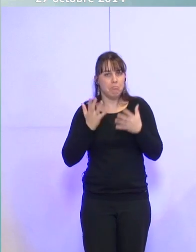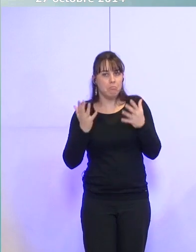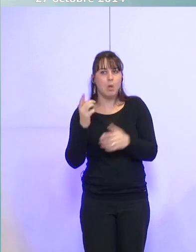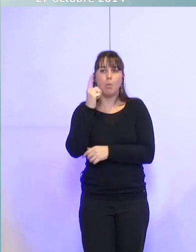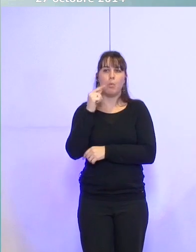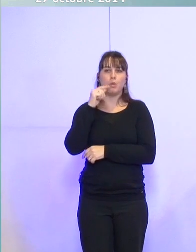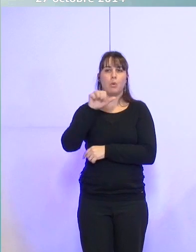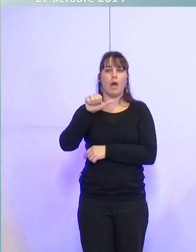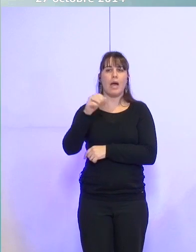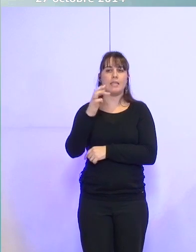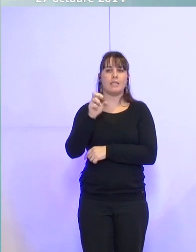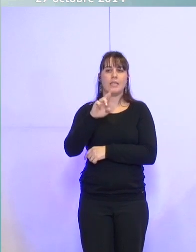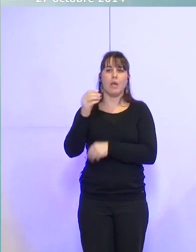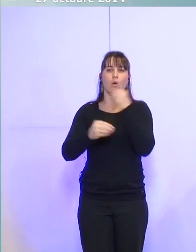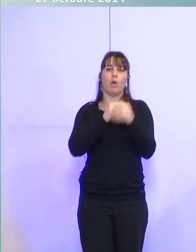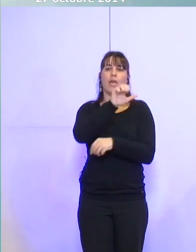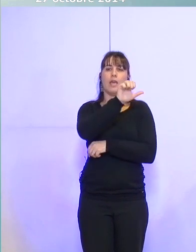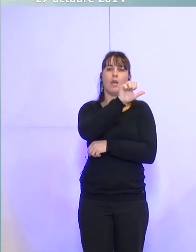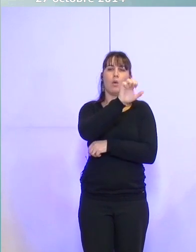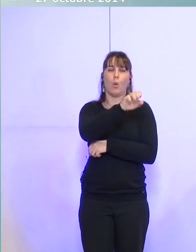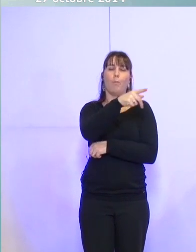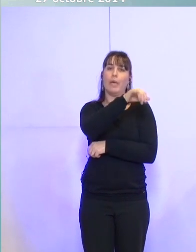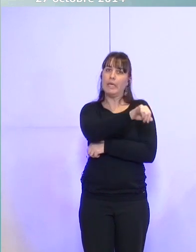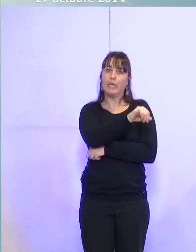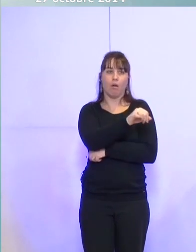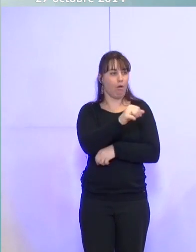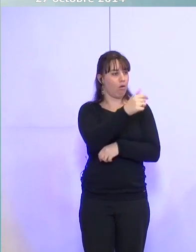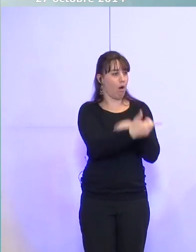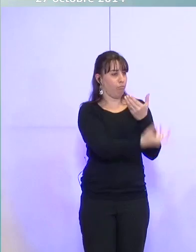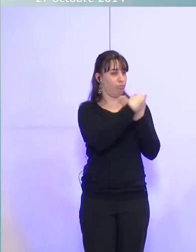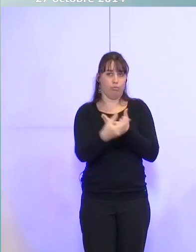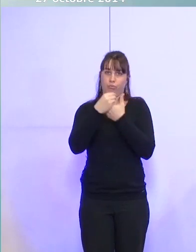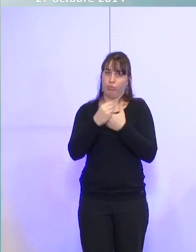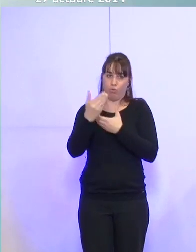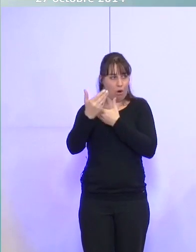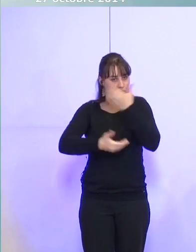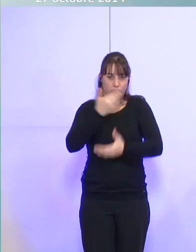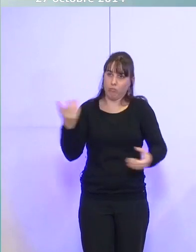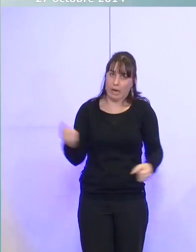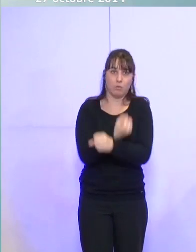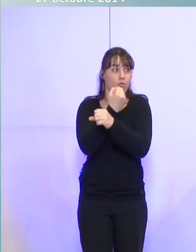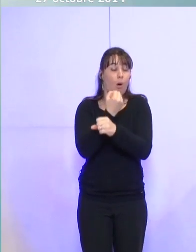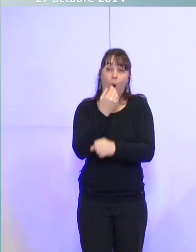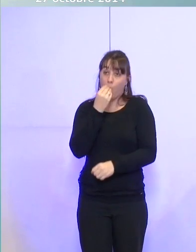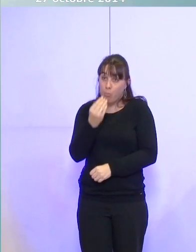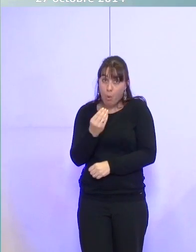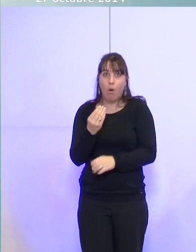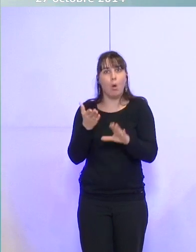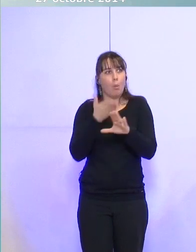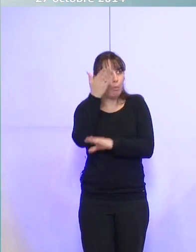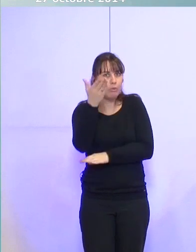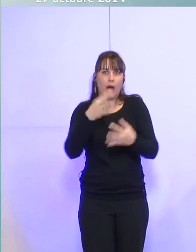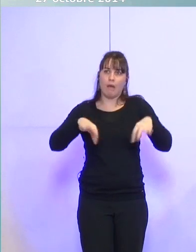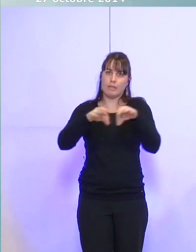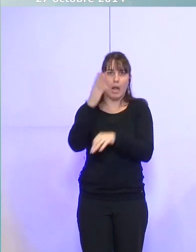Astier et l'AEPI, chacun se soit mobilisé pour que cela soit une réussite. À confirmer donc pour qu'Alpexpo demain